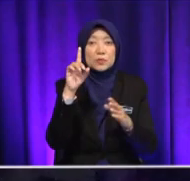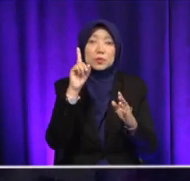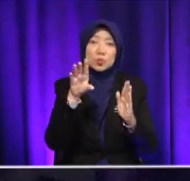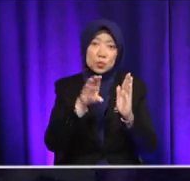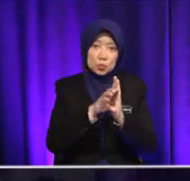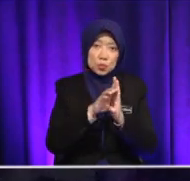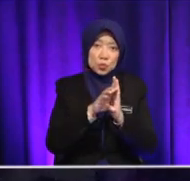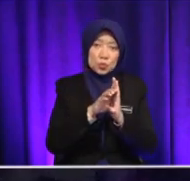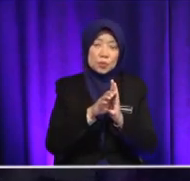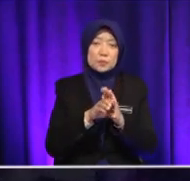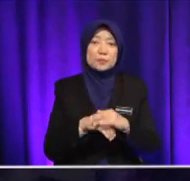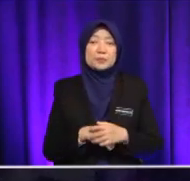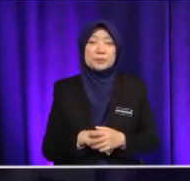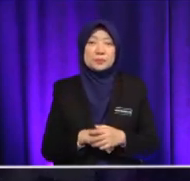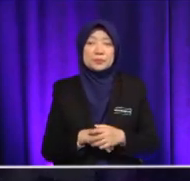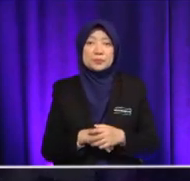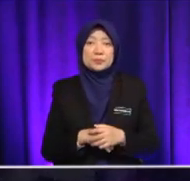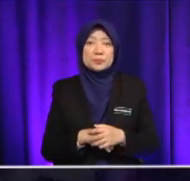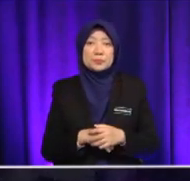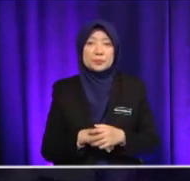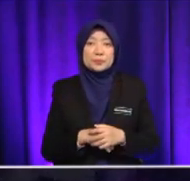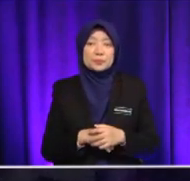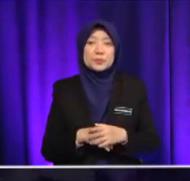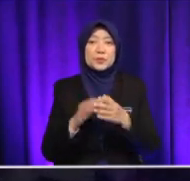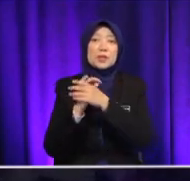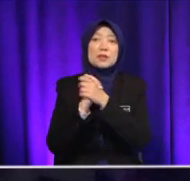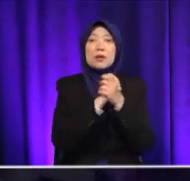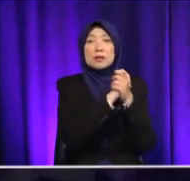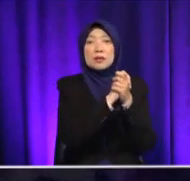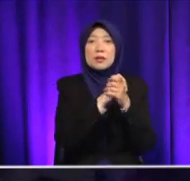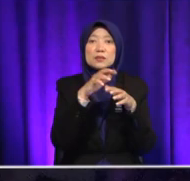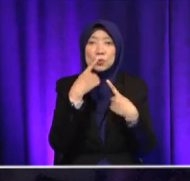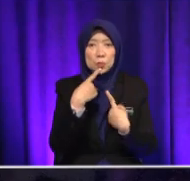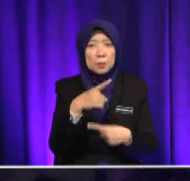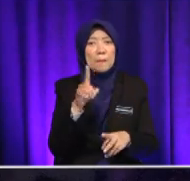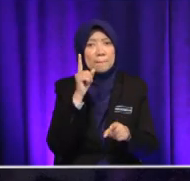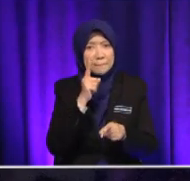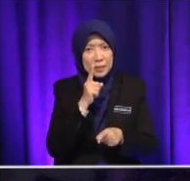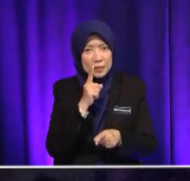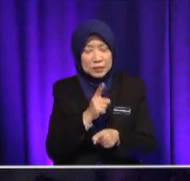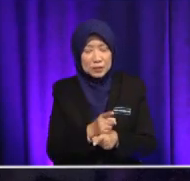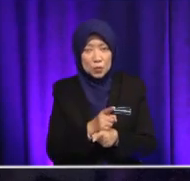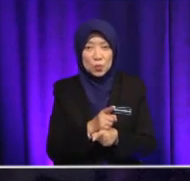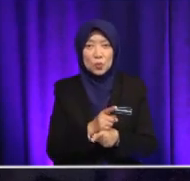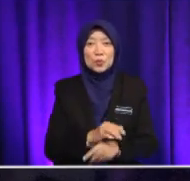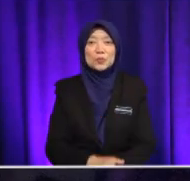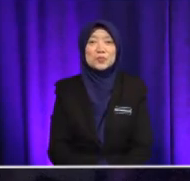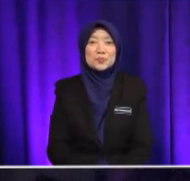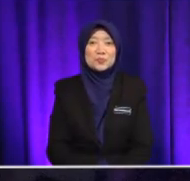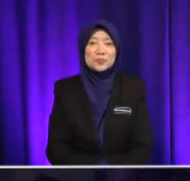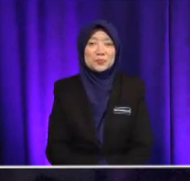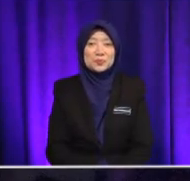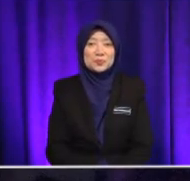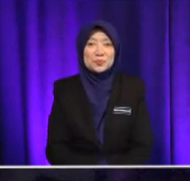daripada teknologi yang terkini. Ya. Okey, tanya Sean, kedua-duanya tepat sekali. Tekaannya tadi ya, tanya. Terima kasih